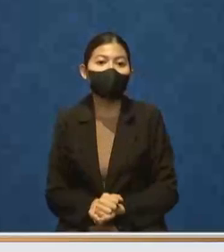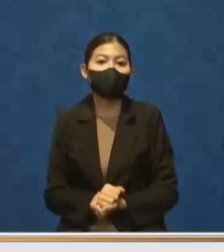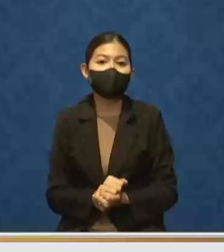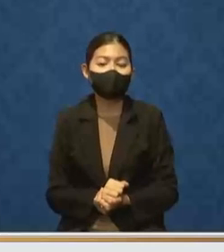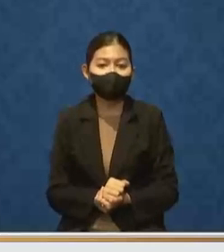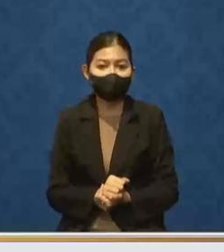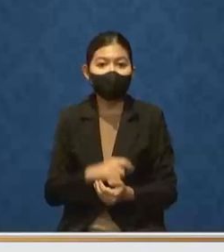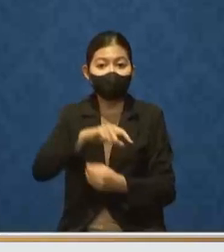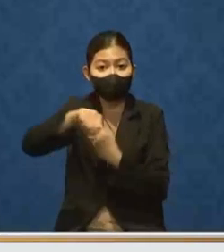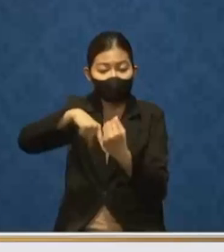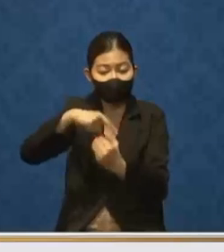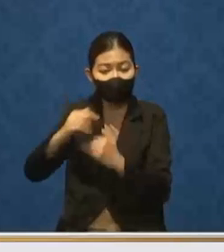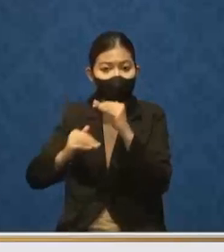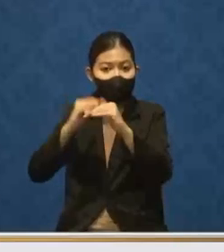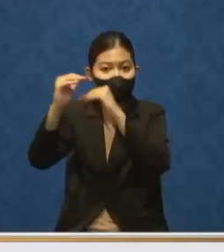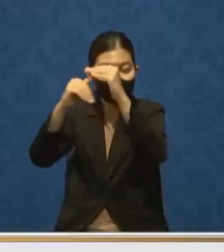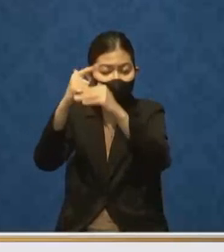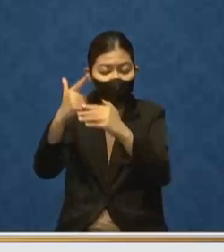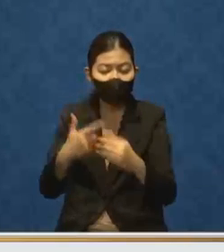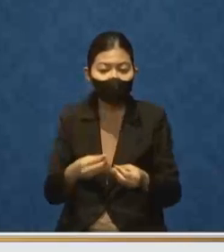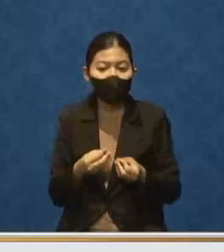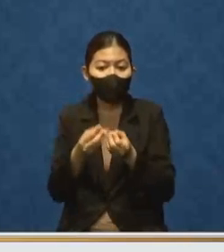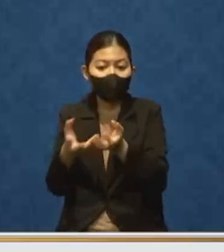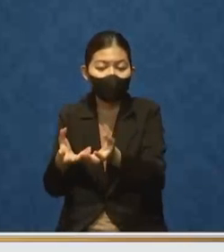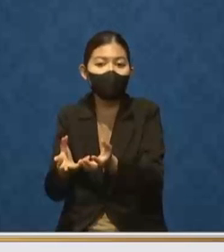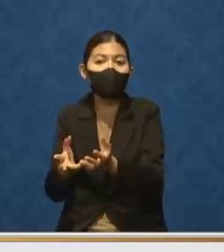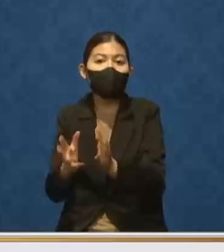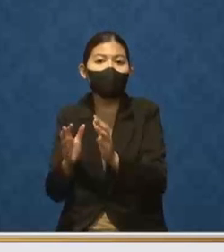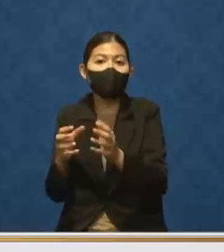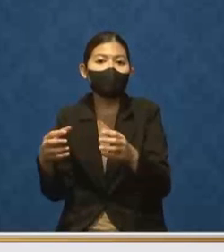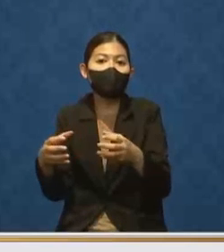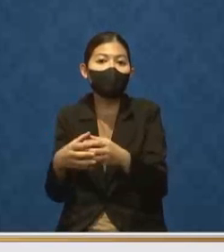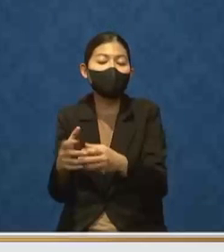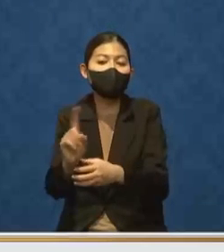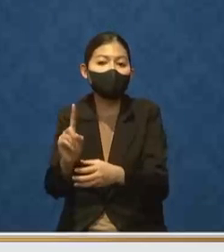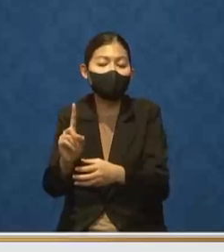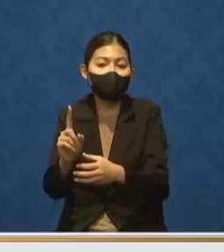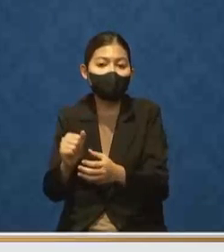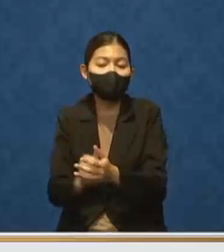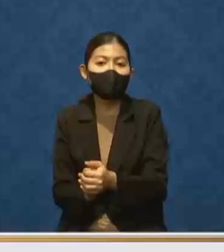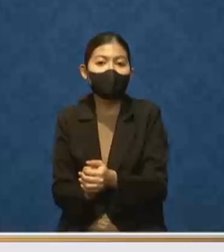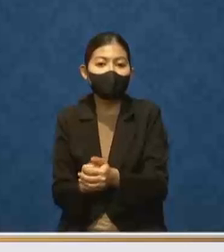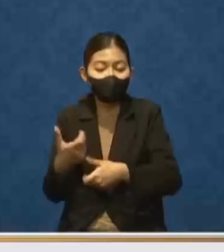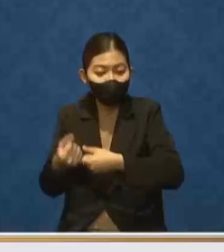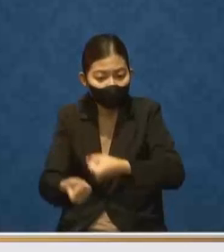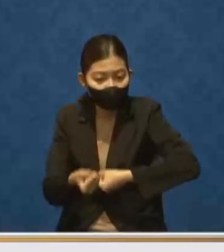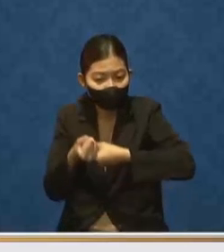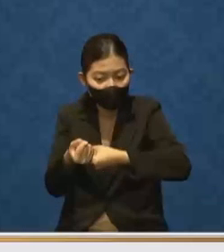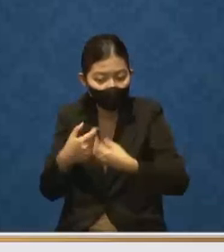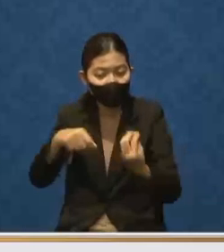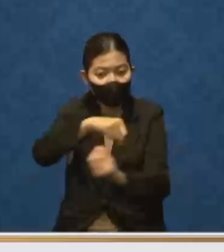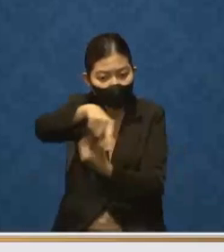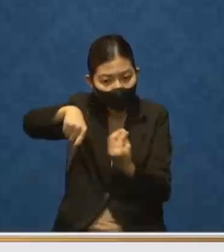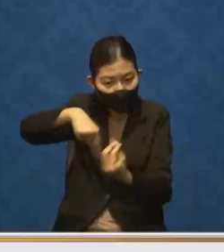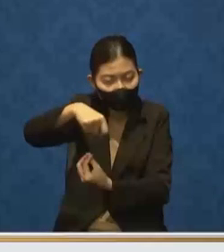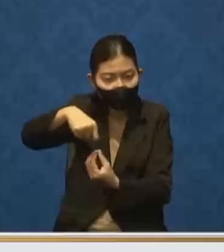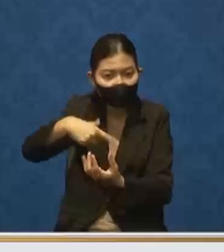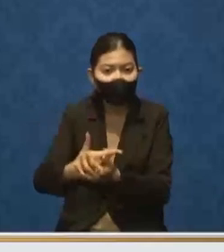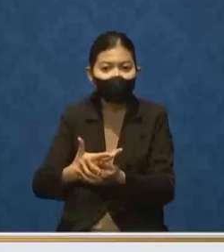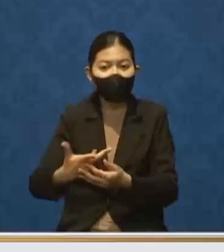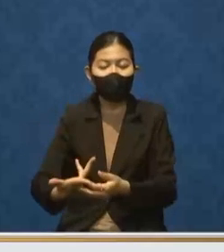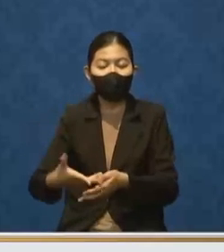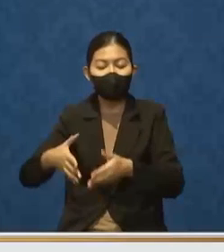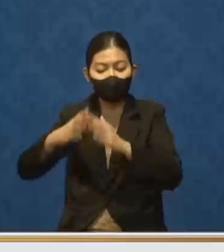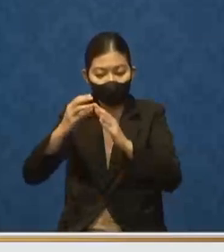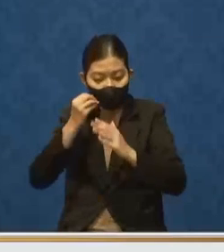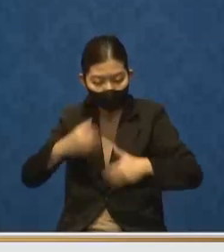อเนื่องและกระจายประโยชน์สู่ประชาชนทุกกลุ่มโดยเฉพาะกลุ่มฐานรากให้มีความเข้มแข็งทางเศรษฐกิจสามารถยกระดับความเป็นอยู่ที่ดีขึ้